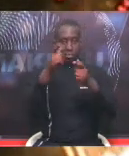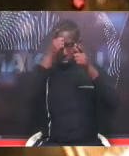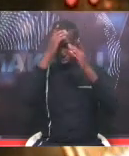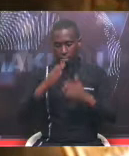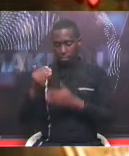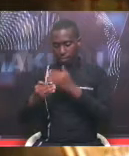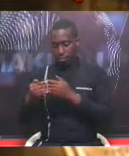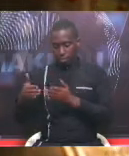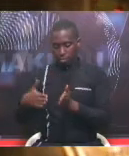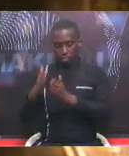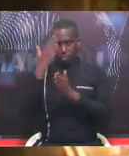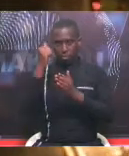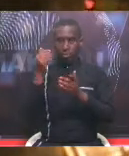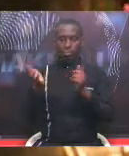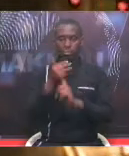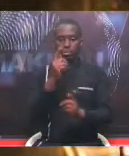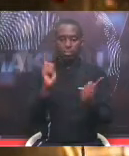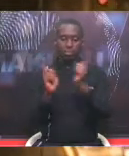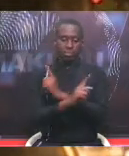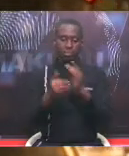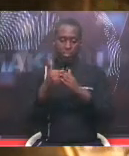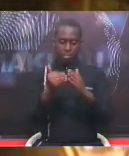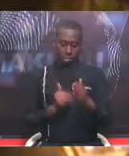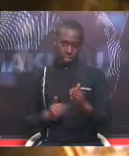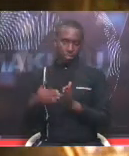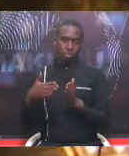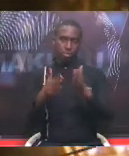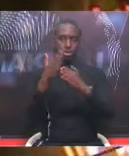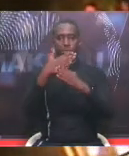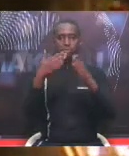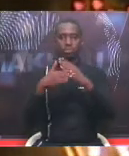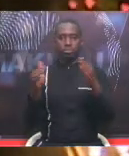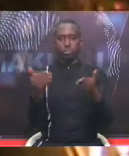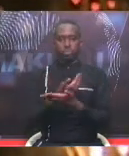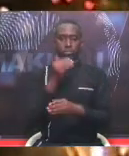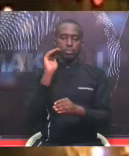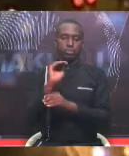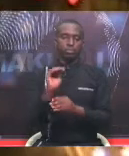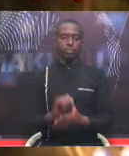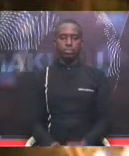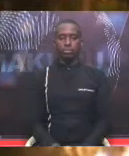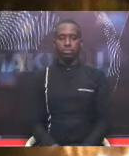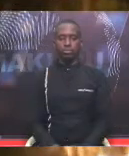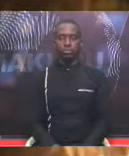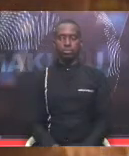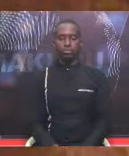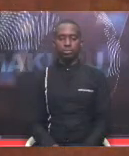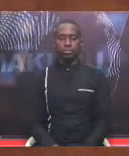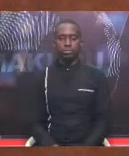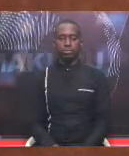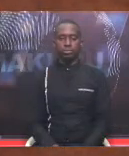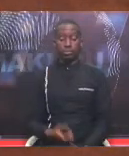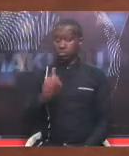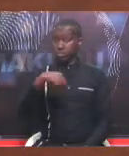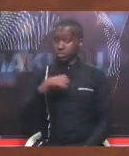uyu muhanda kugira ngo bazabone ingurane mbere yuko uyu muhanda wubakwa bundi bushya. Reka tubaze Juventine Burajije Marie.